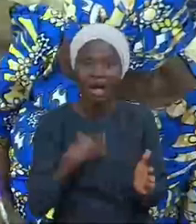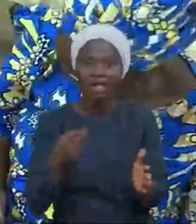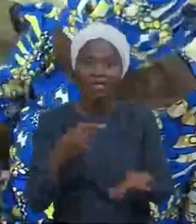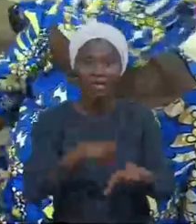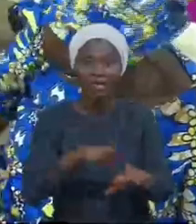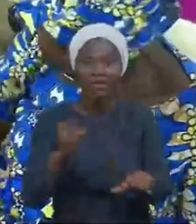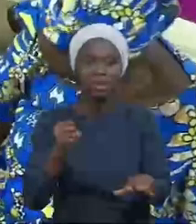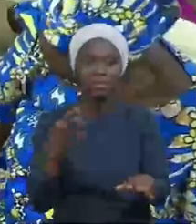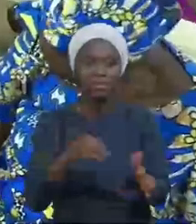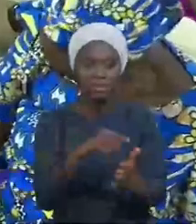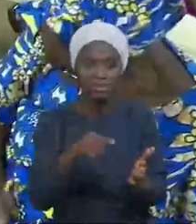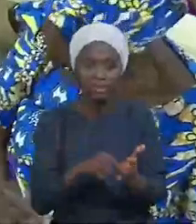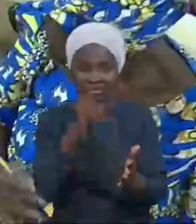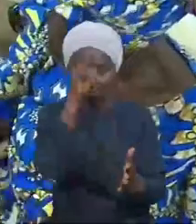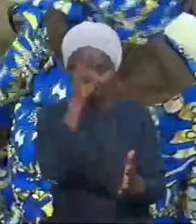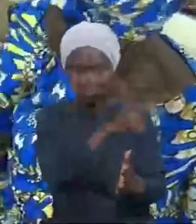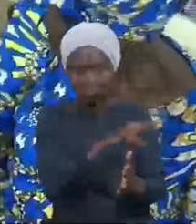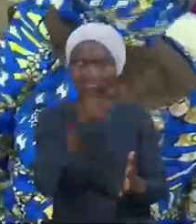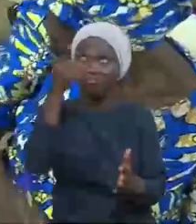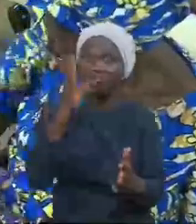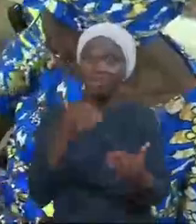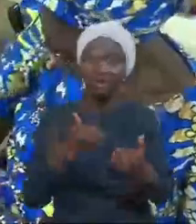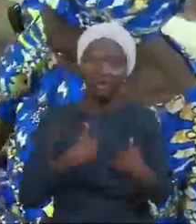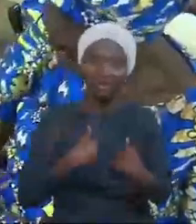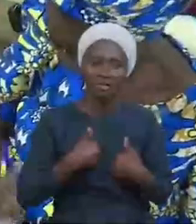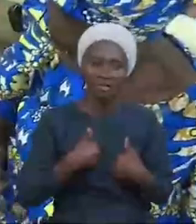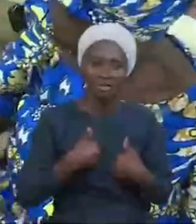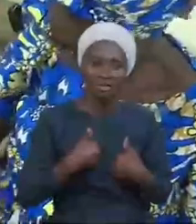Dieu sans tenir compte des temps d'ignorance,